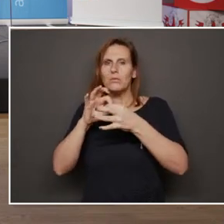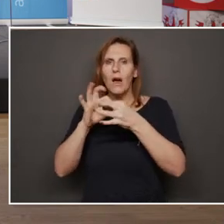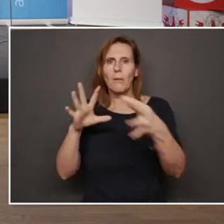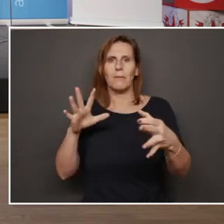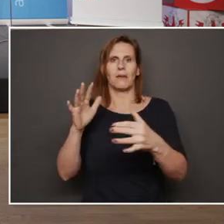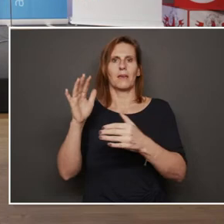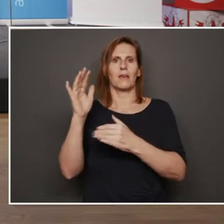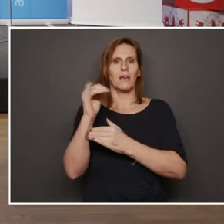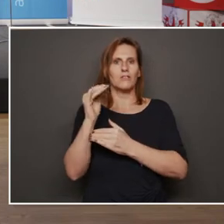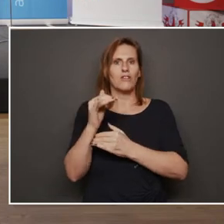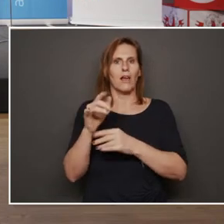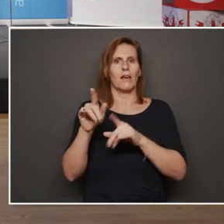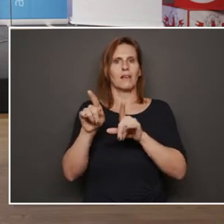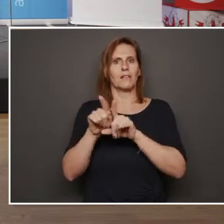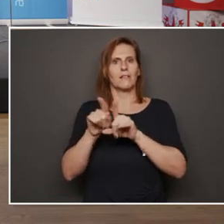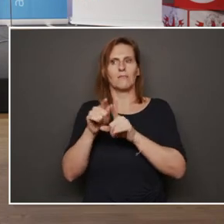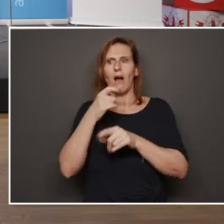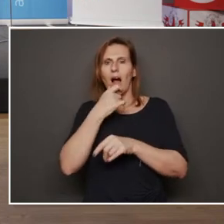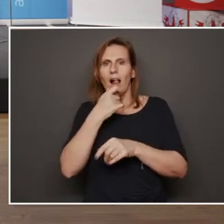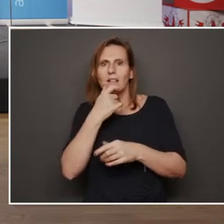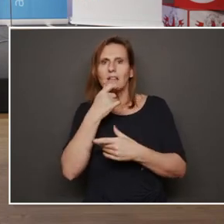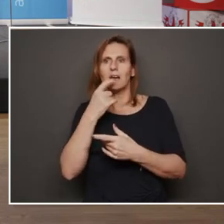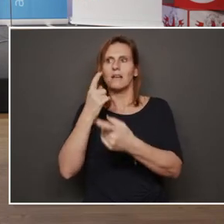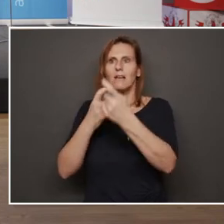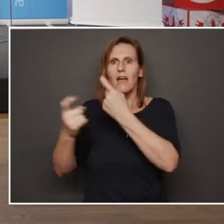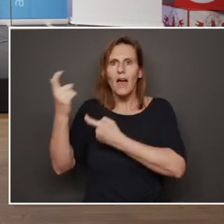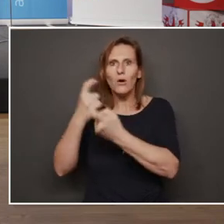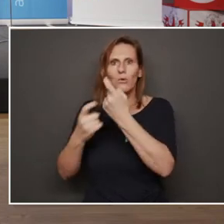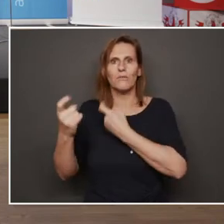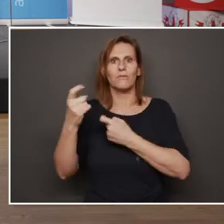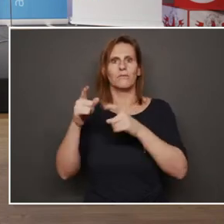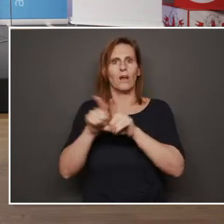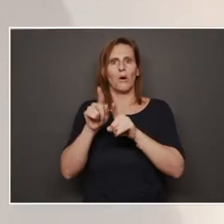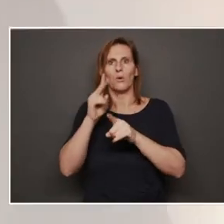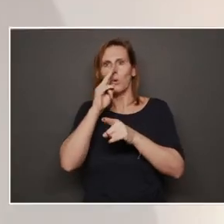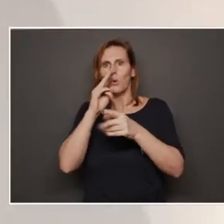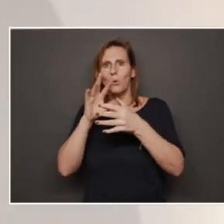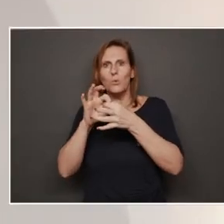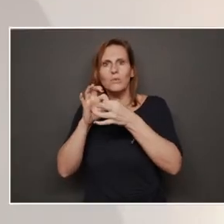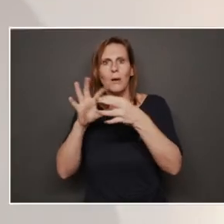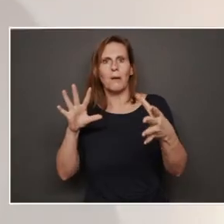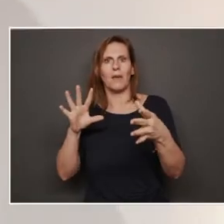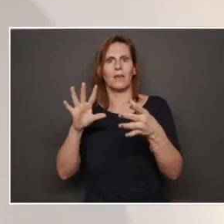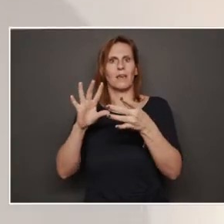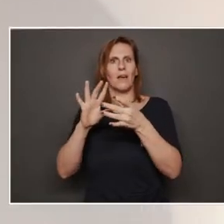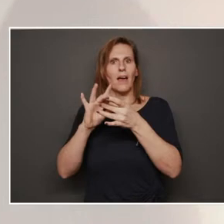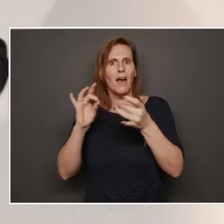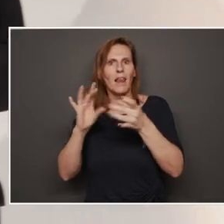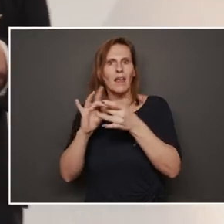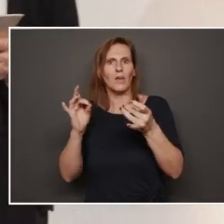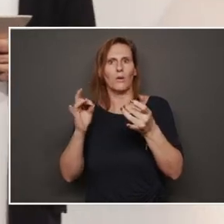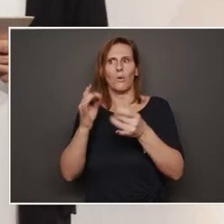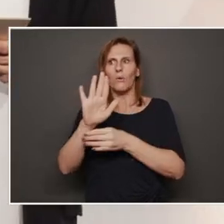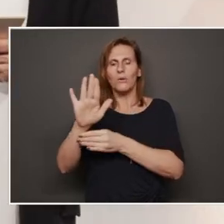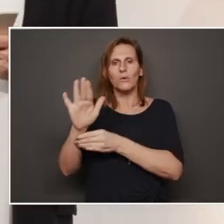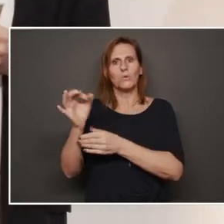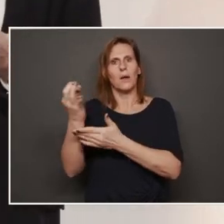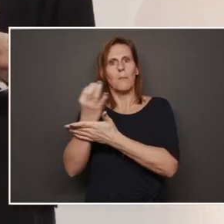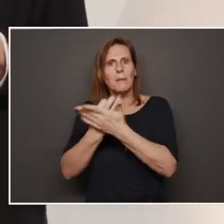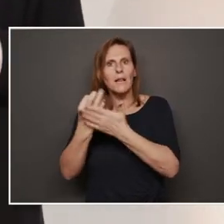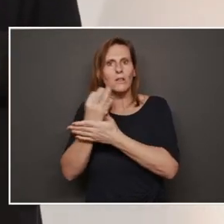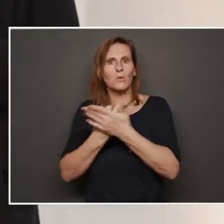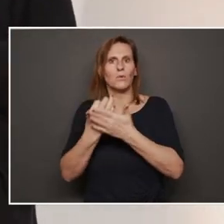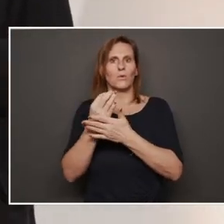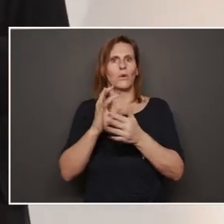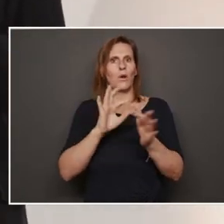Geschlecht, unabhängig von Alter oder Herkunft, unabhängig von Religionszugehörigkeit oder Bildung